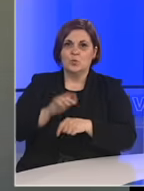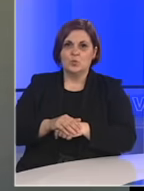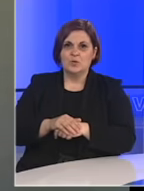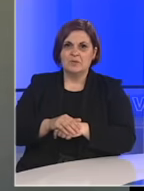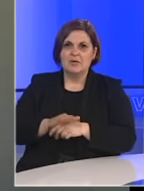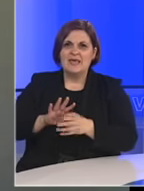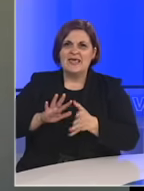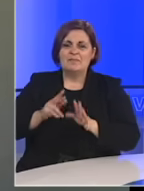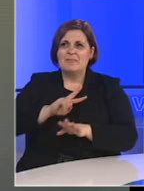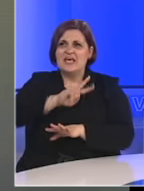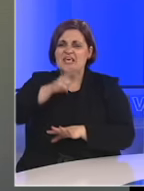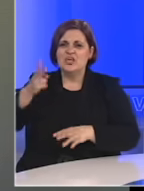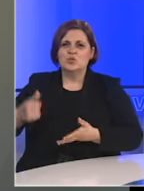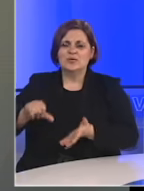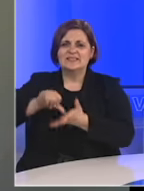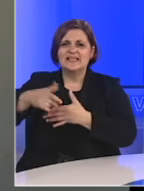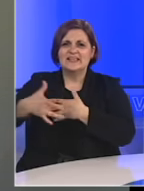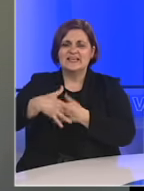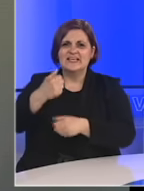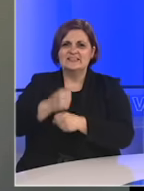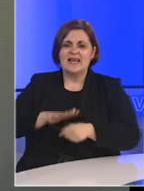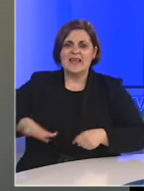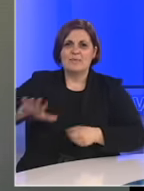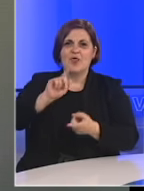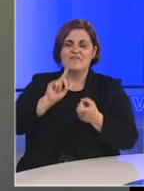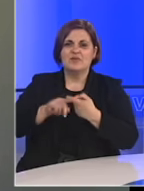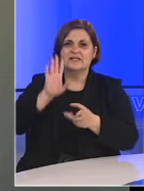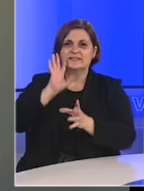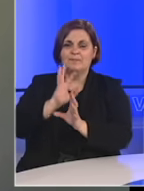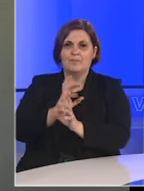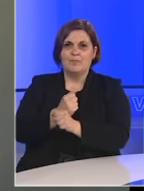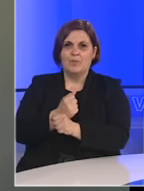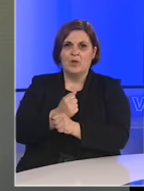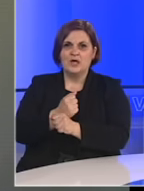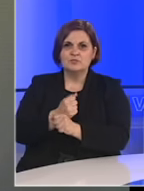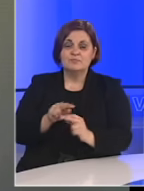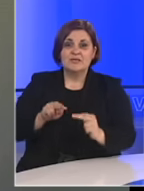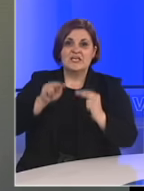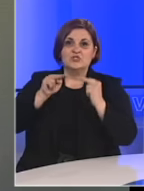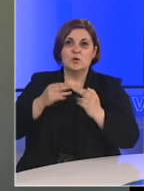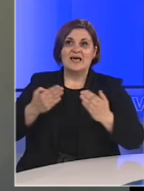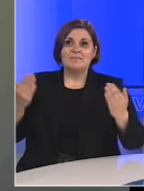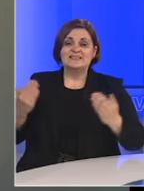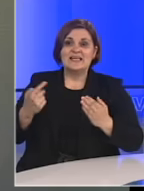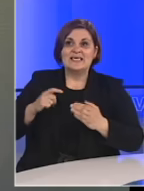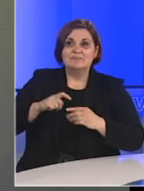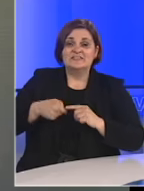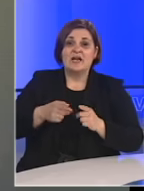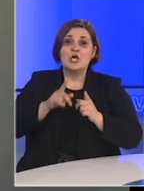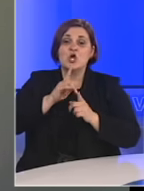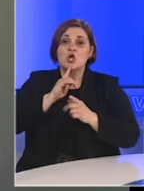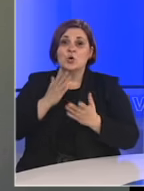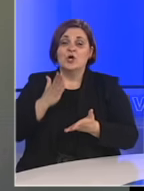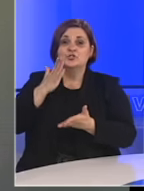a pretpostavljam i drugi Centri za socijalni rad na području Federacije BiH, suočili se sa nekim stvarima koje